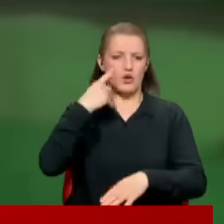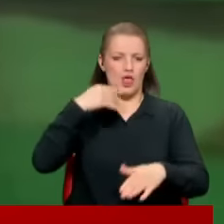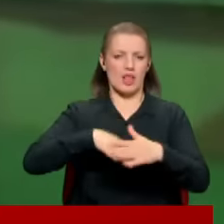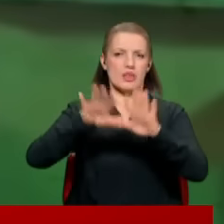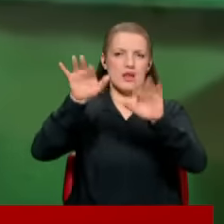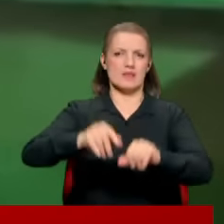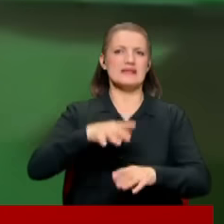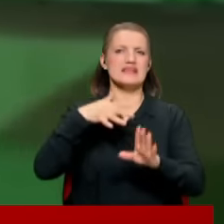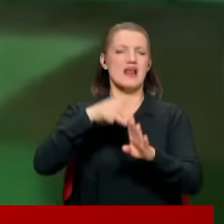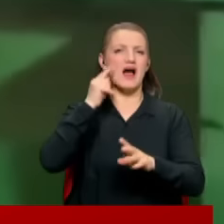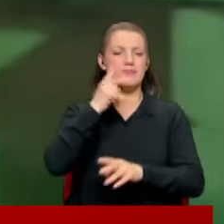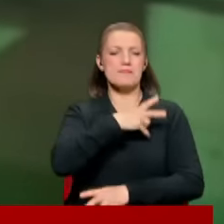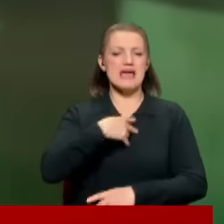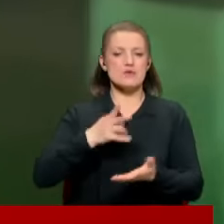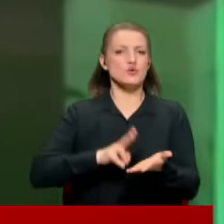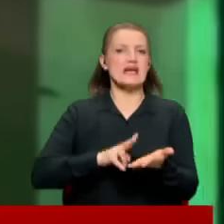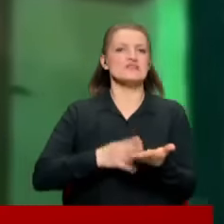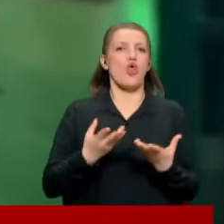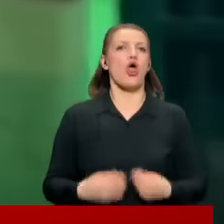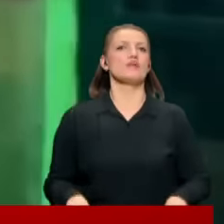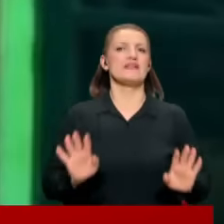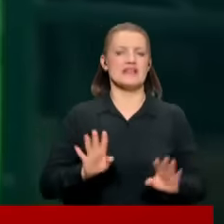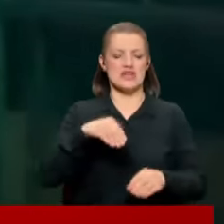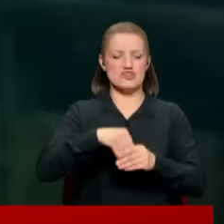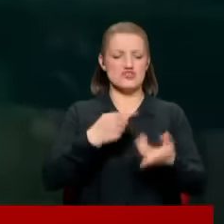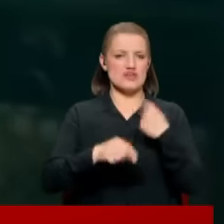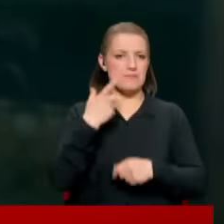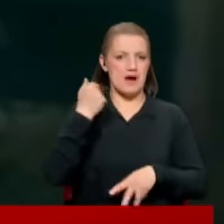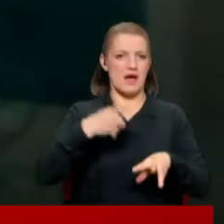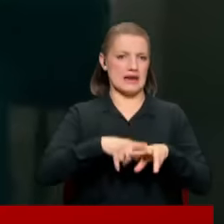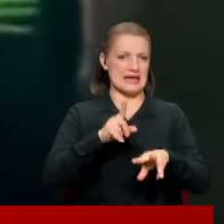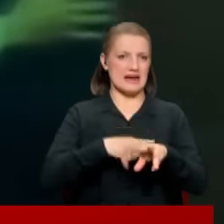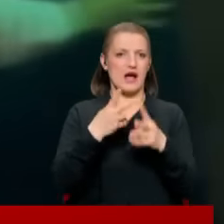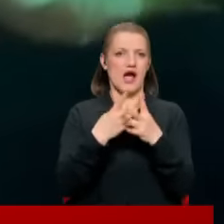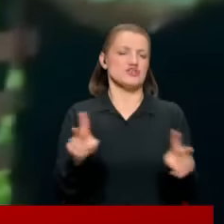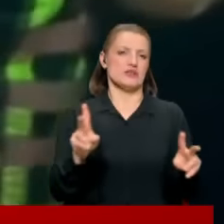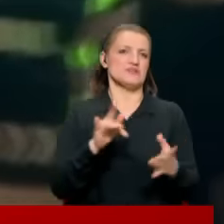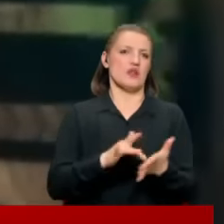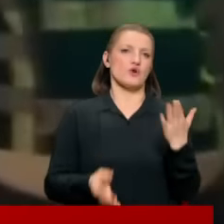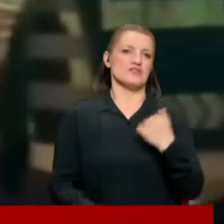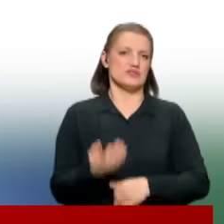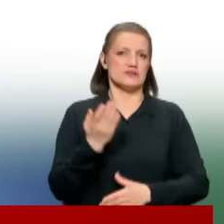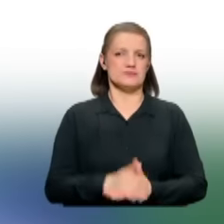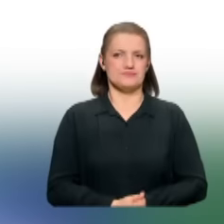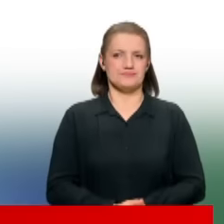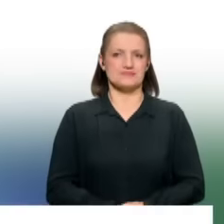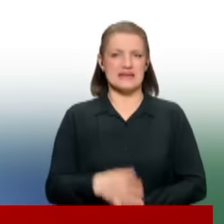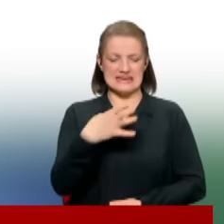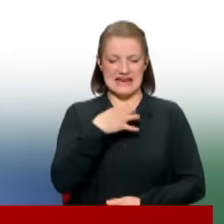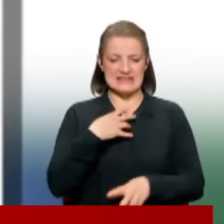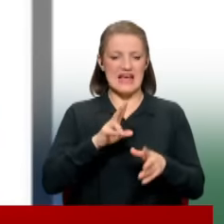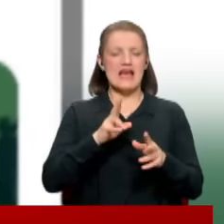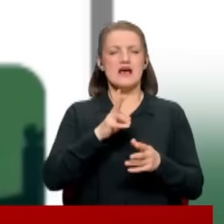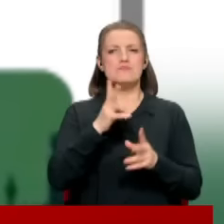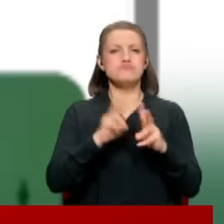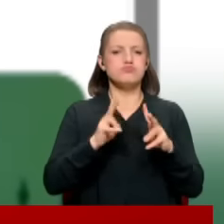gözaltına alınan saldırganın emniyet mensubu olmadığı İçişleri Bakanı Ali Yerlikaya'nın açıklamasıyla ortaya çıktı. Kendisinin emniyet